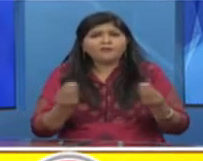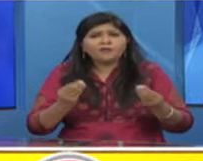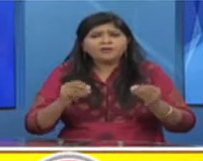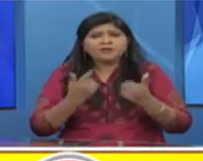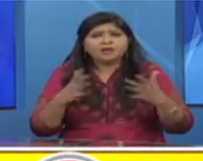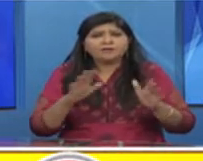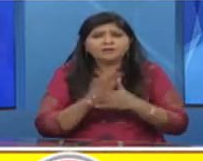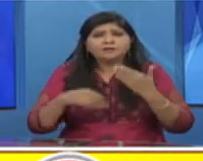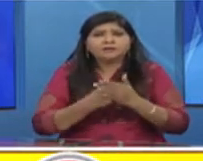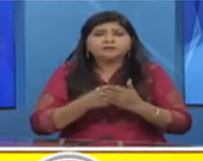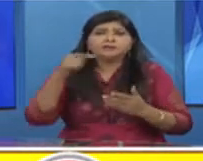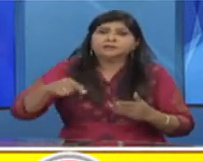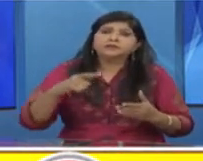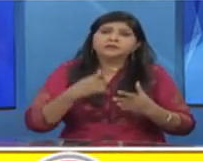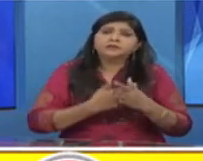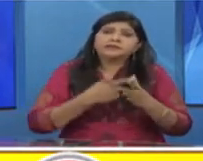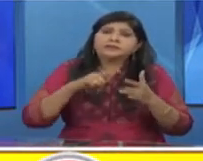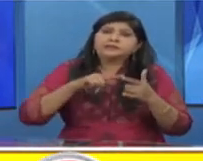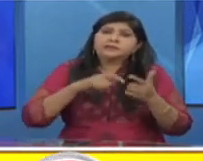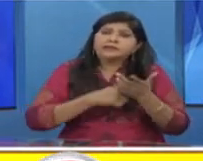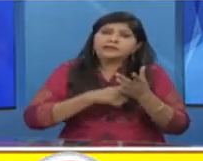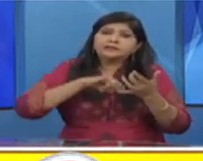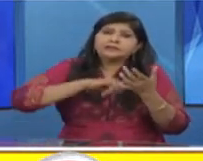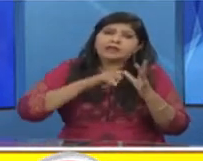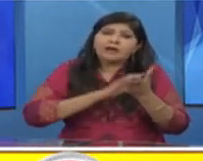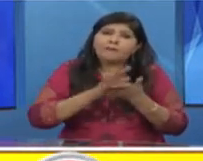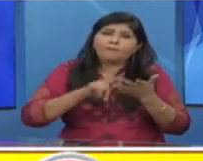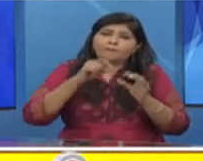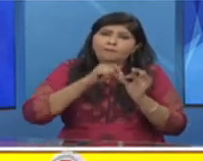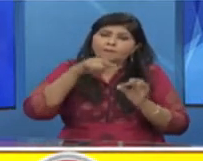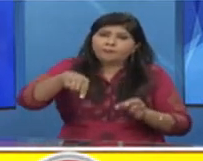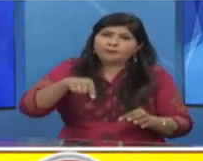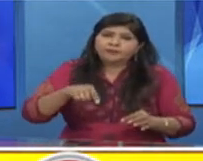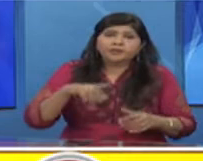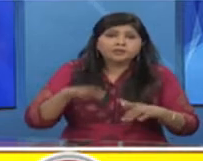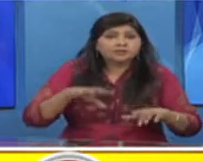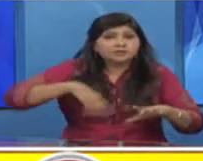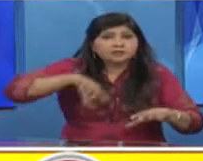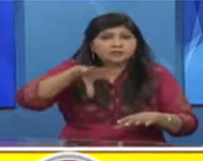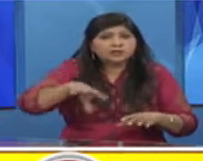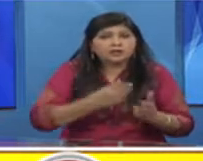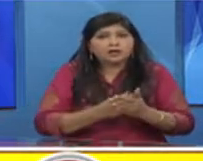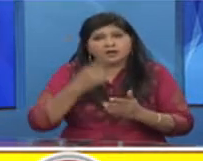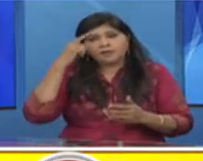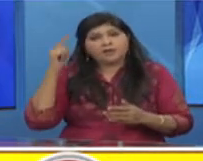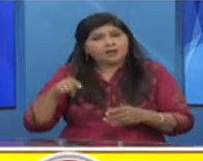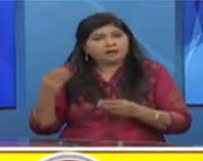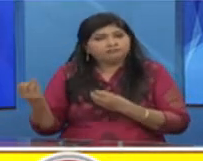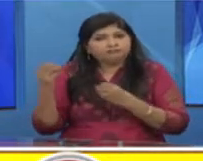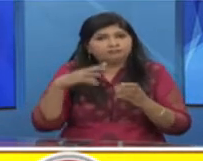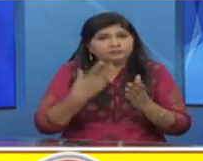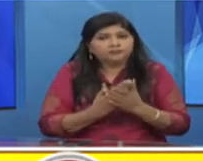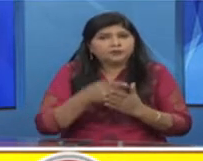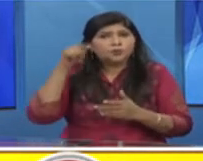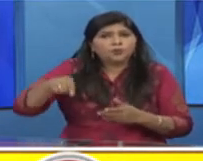नानक जीरा साहब नाम का एक प्रसिद्ध स्थल है जो गुरु नानक देव जी की हमें याद भी दिलाता है।